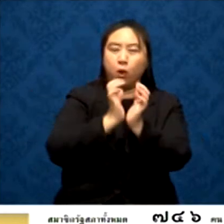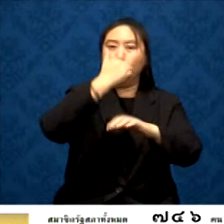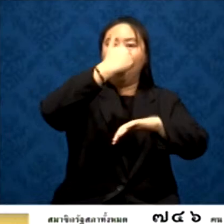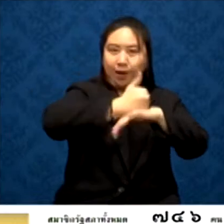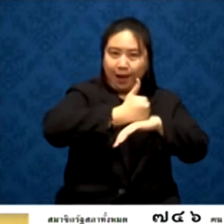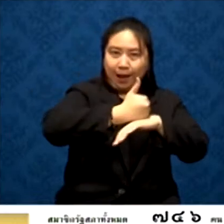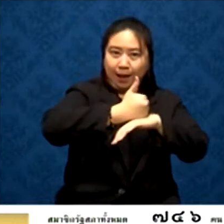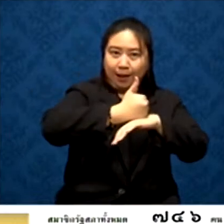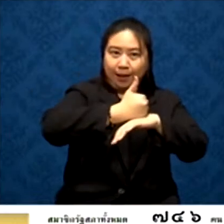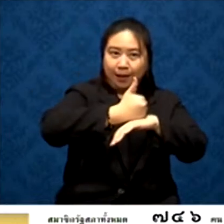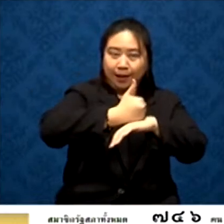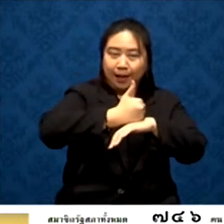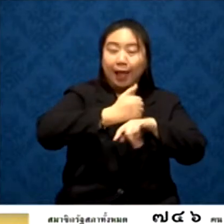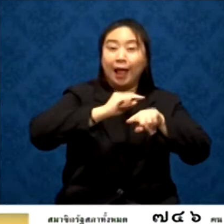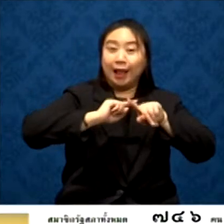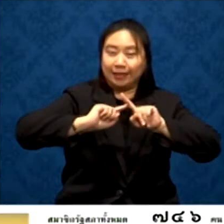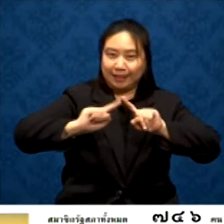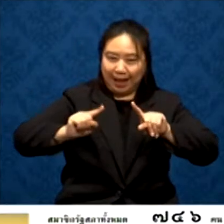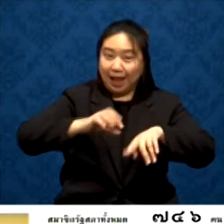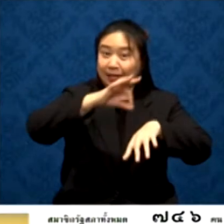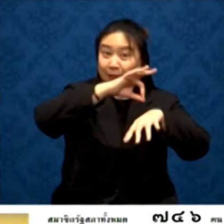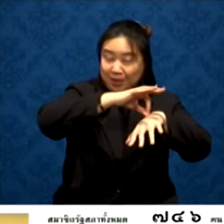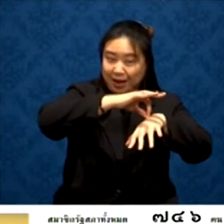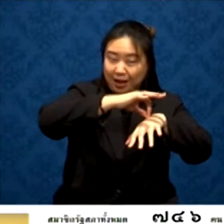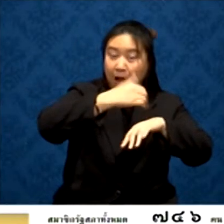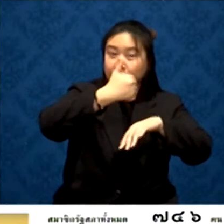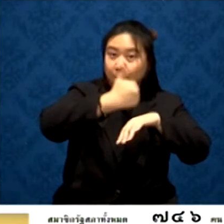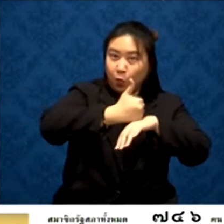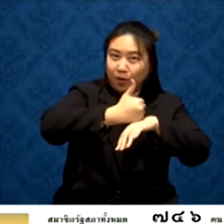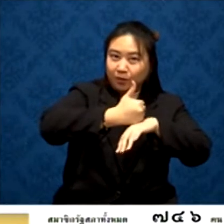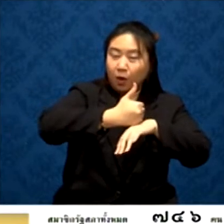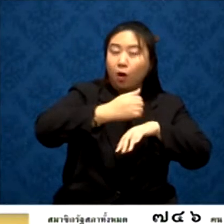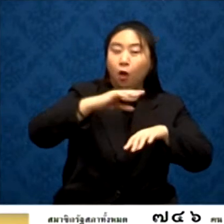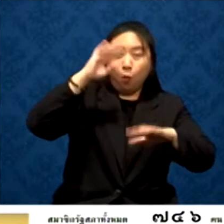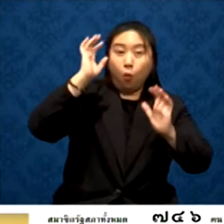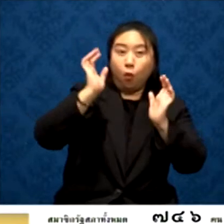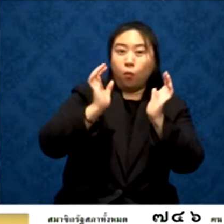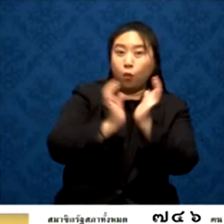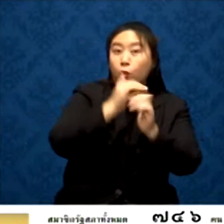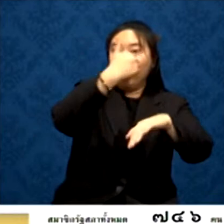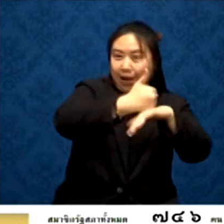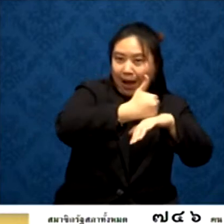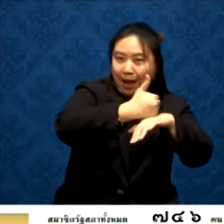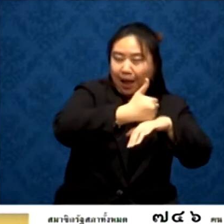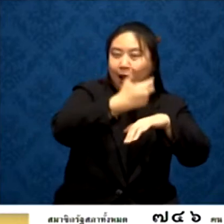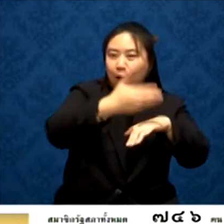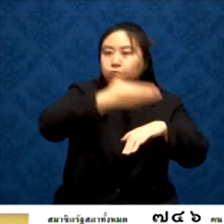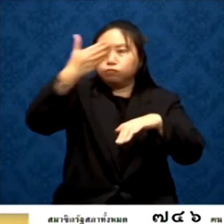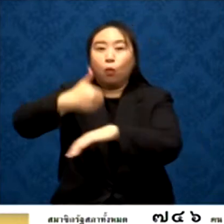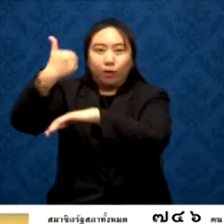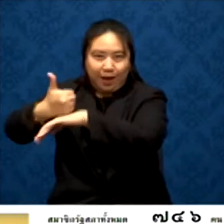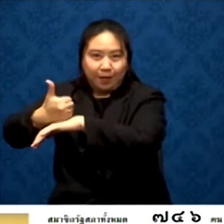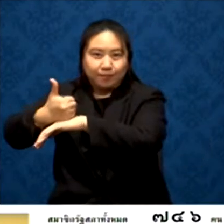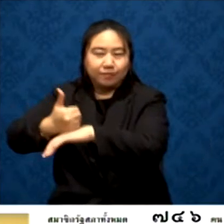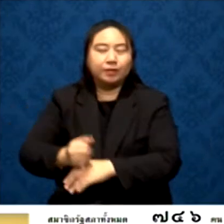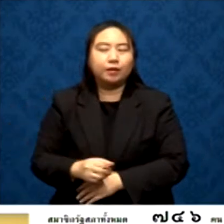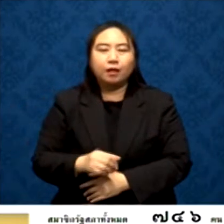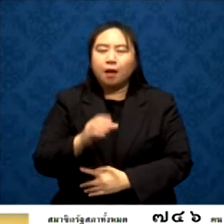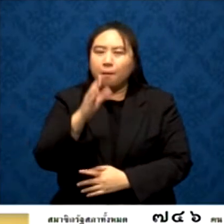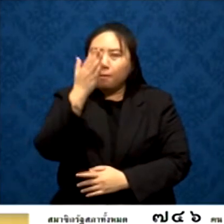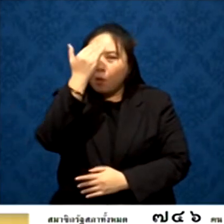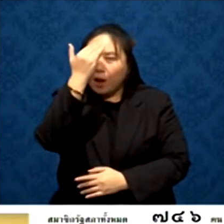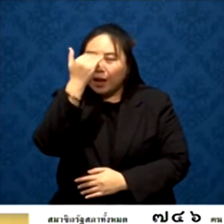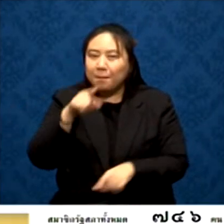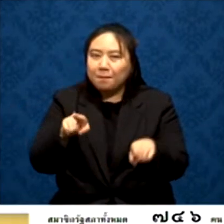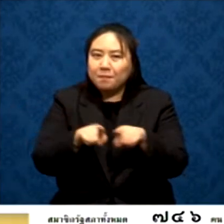ผบ.ตร.คนละช่วงเวลานะครับอ้างถึงกันว่าเพื่อช่วยเหลือในการวิ่งคดีและเคลียร์ค